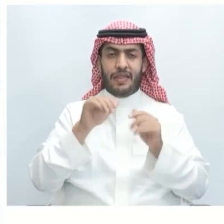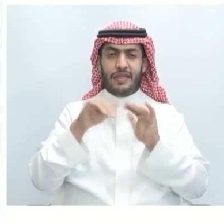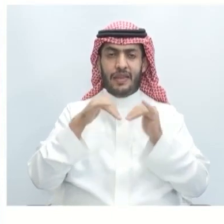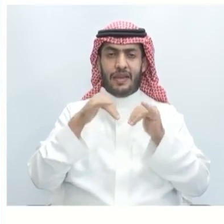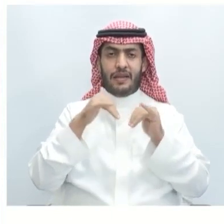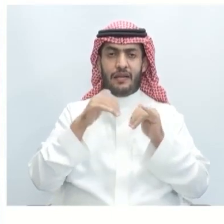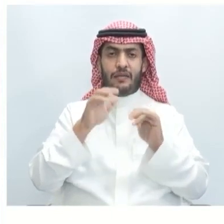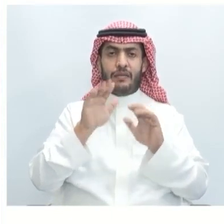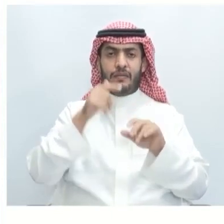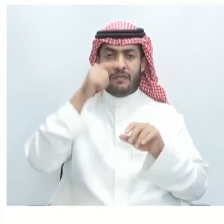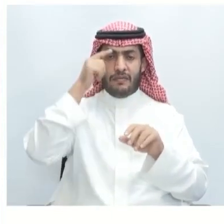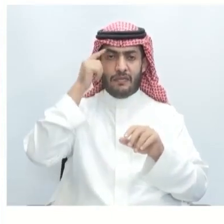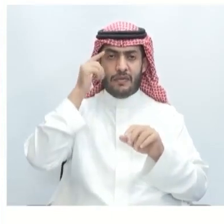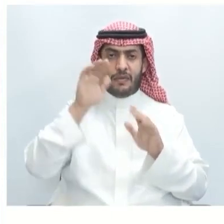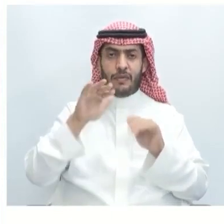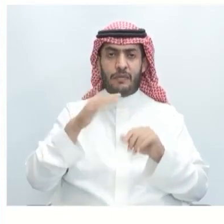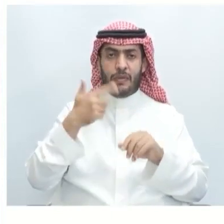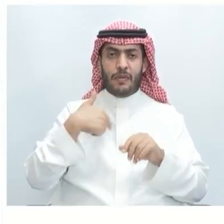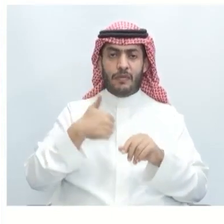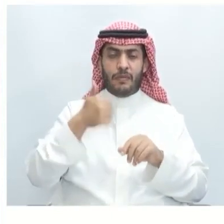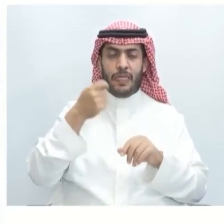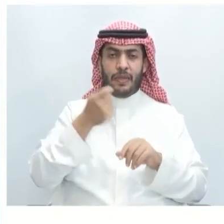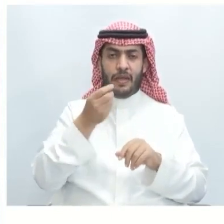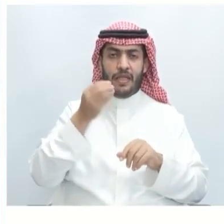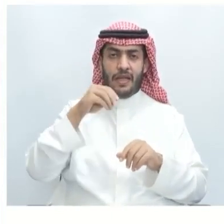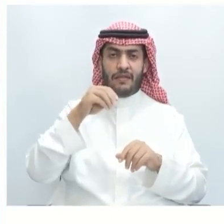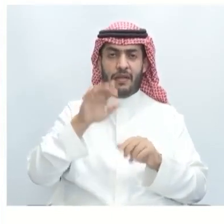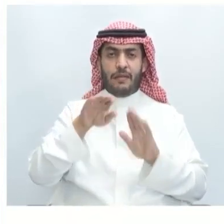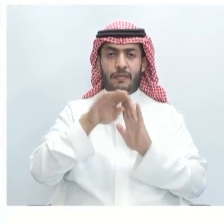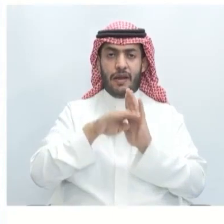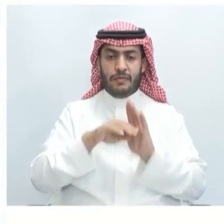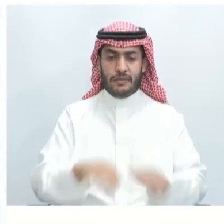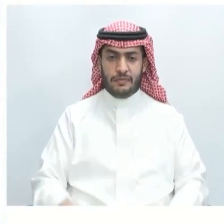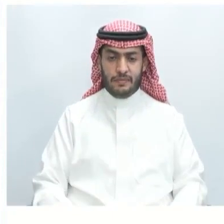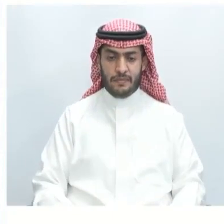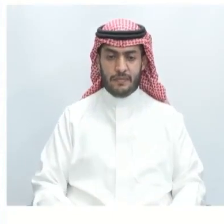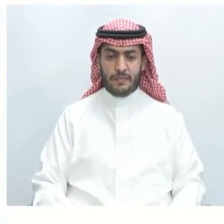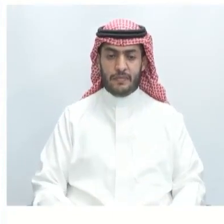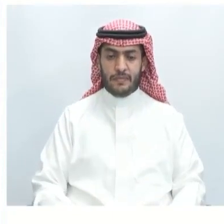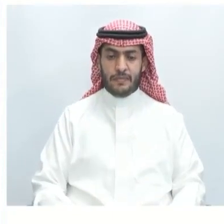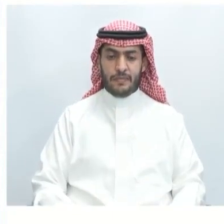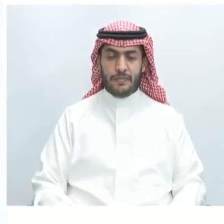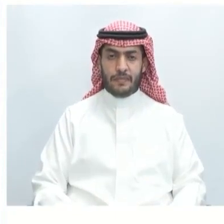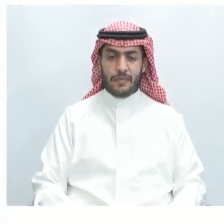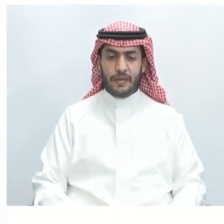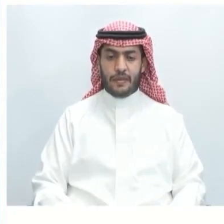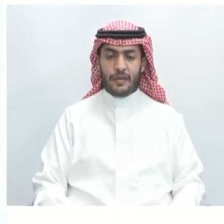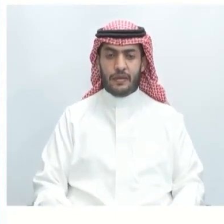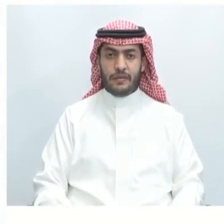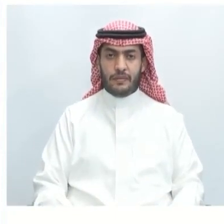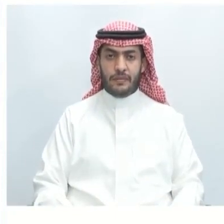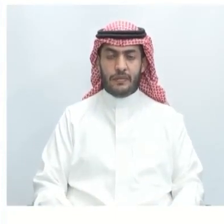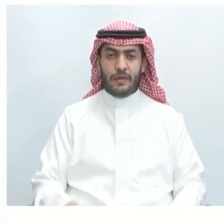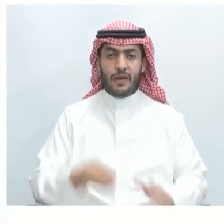تكون موجوده في الاكسل وايضا يمكننا كتابتها او اضافتها في هذا البرنامج ذكرنا بناء